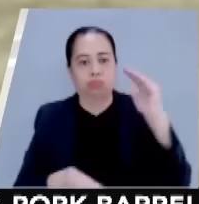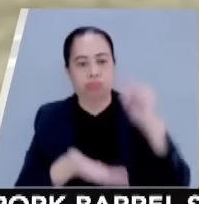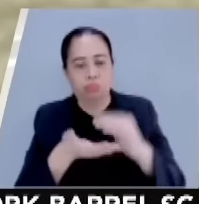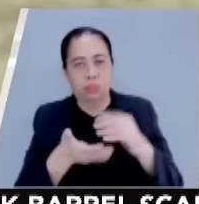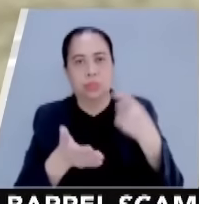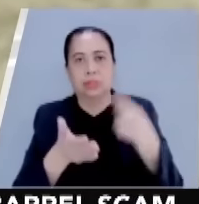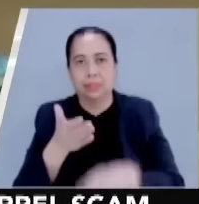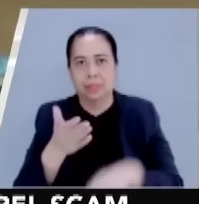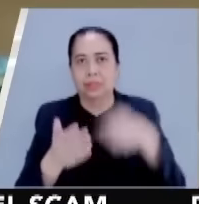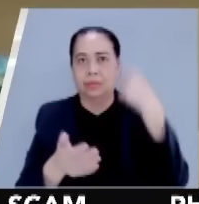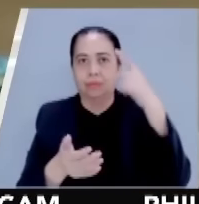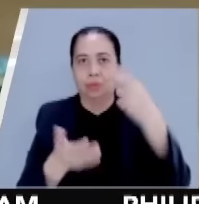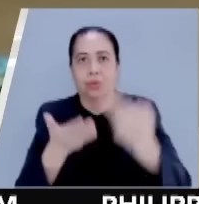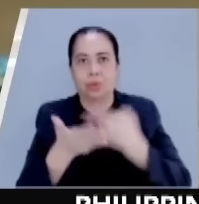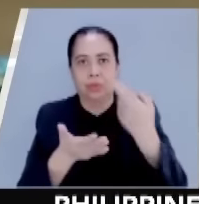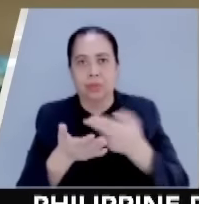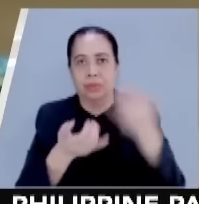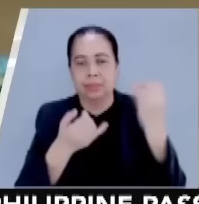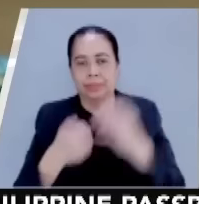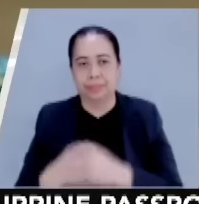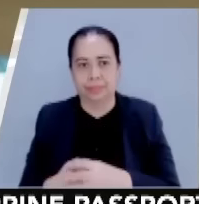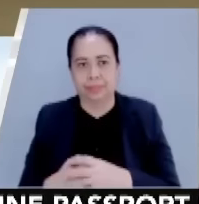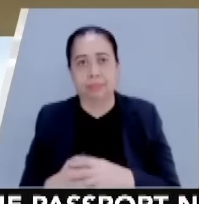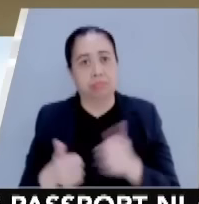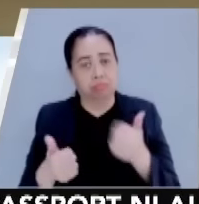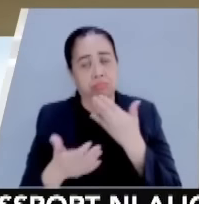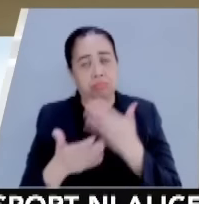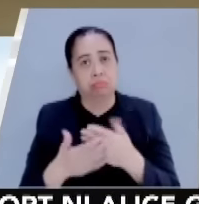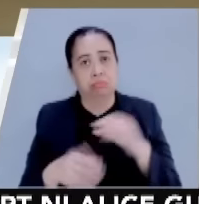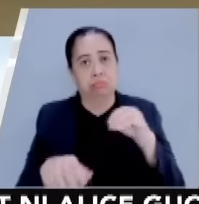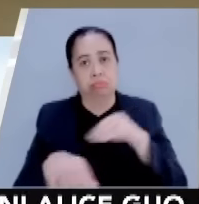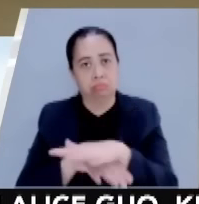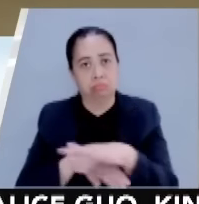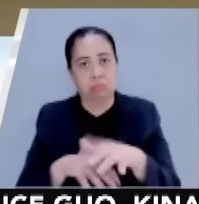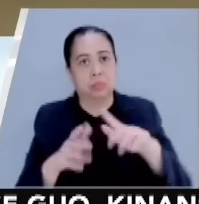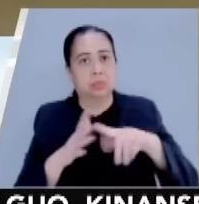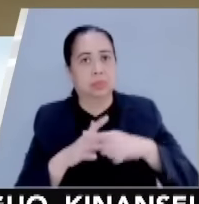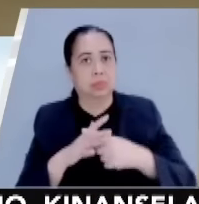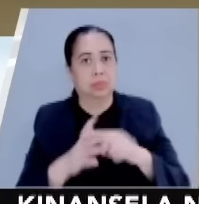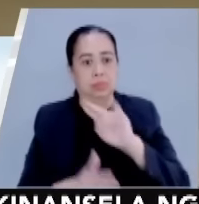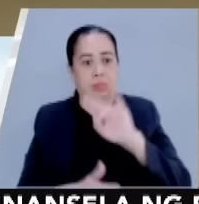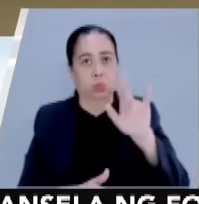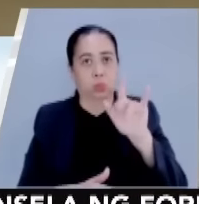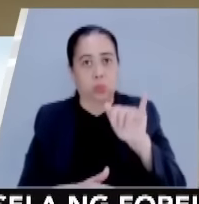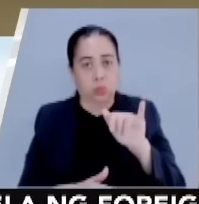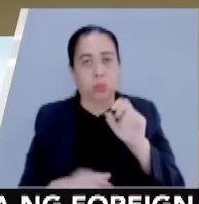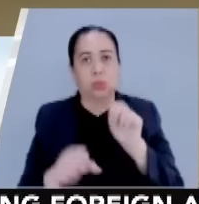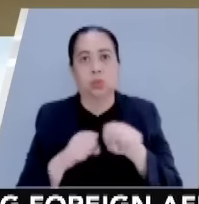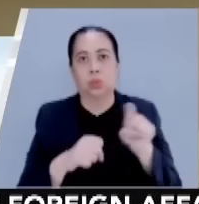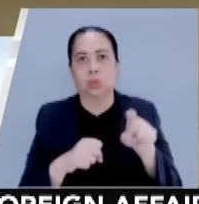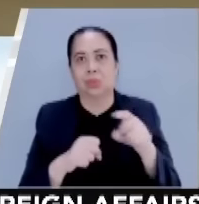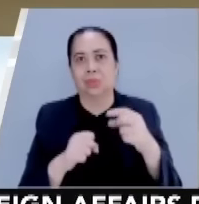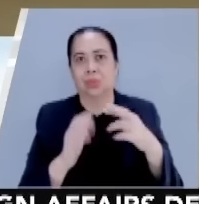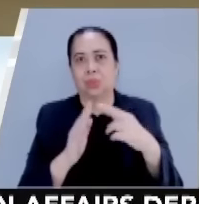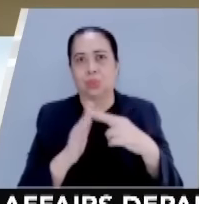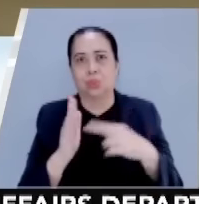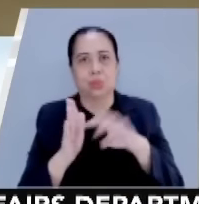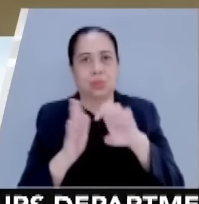bigas. Mayroon siyang contribution kasi it started in July. So doon, ito naman yung